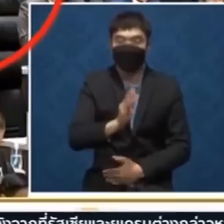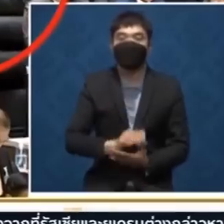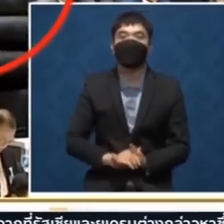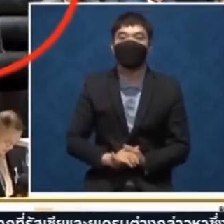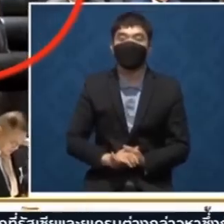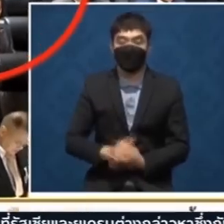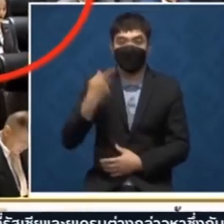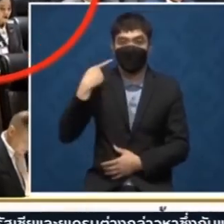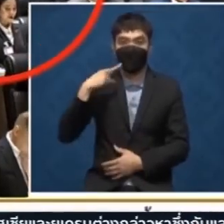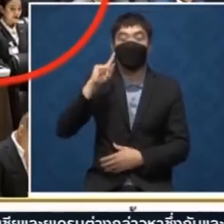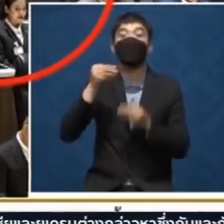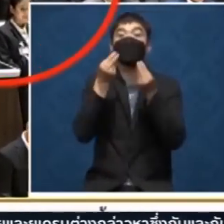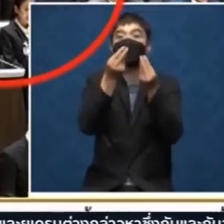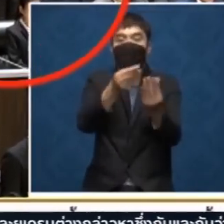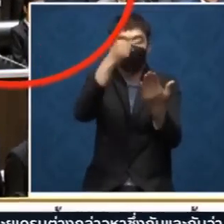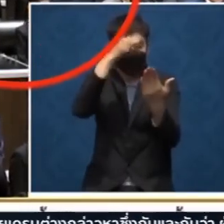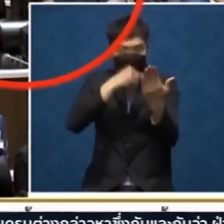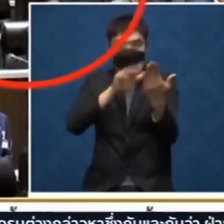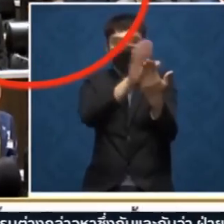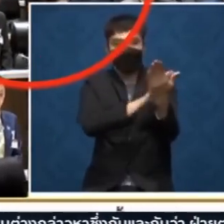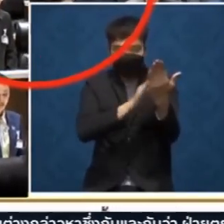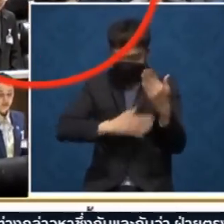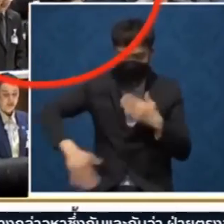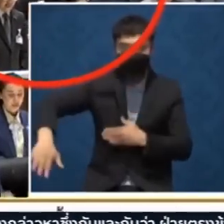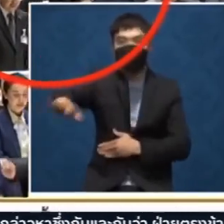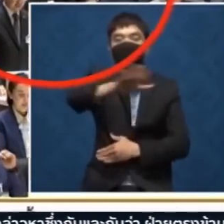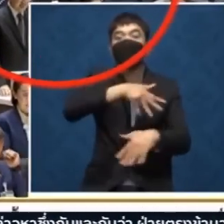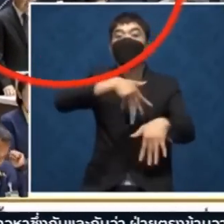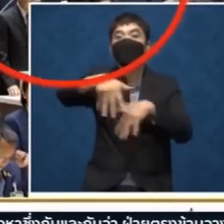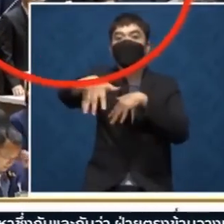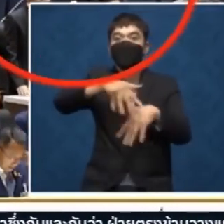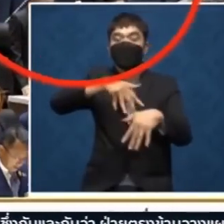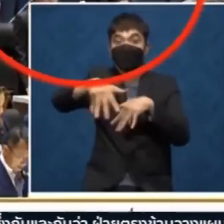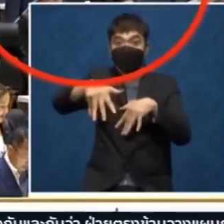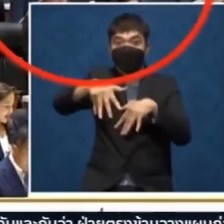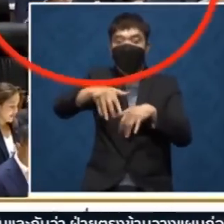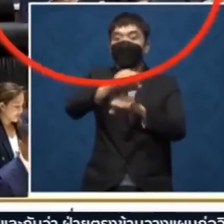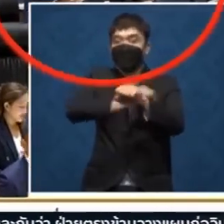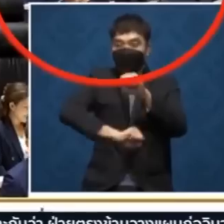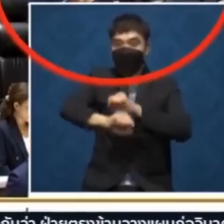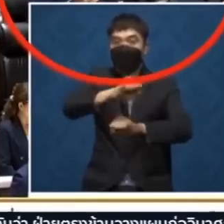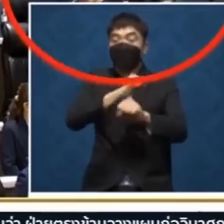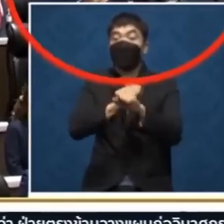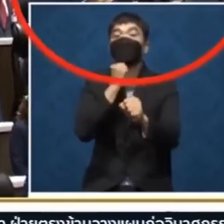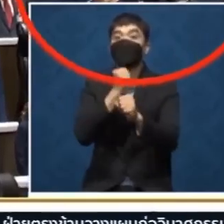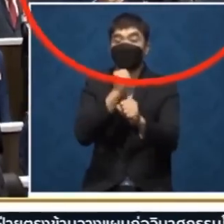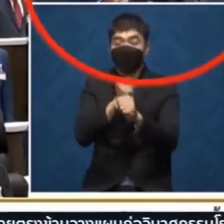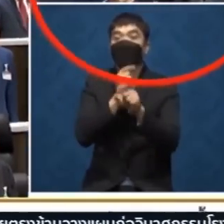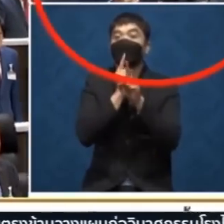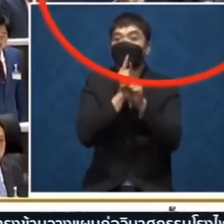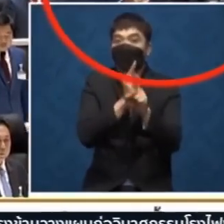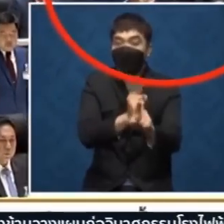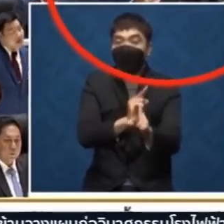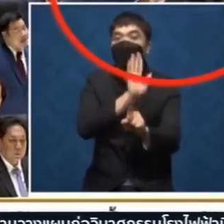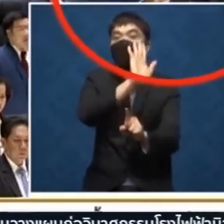เพื่อประโยชน์ของประเทศชาติและประชาชนทั้งจะรักษาไว ้ และปฏิบัติตามซึ่ง